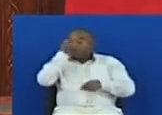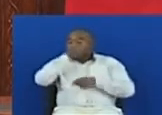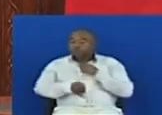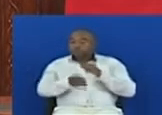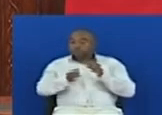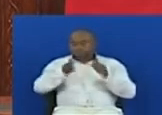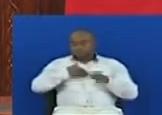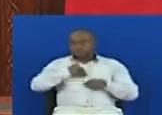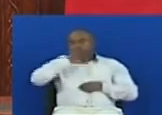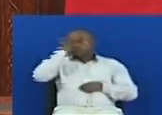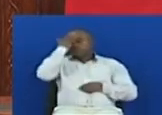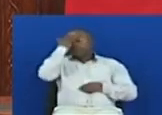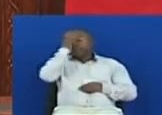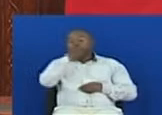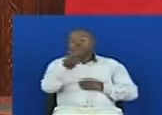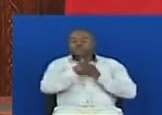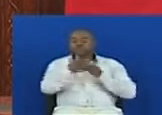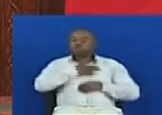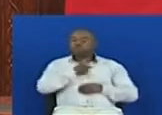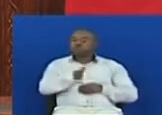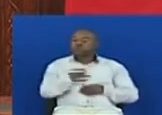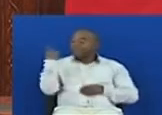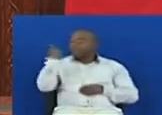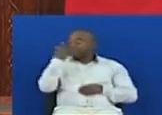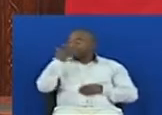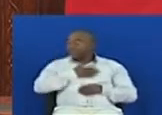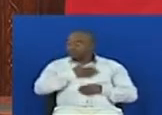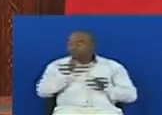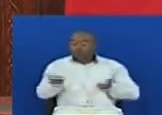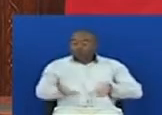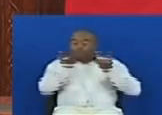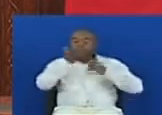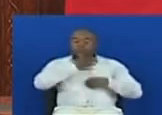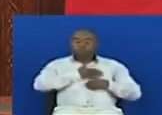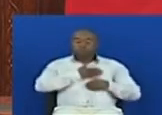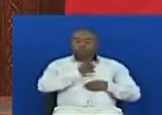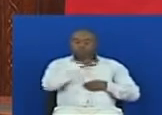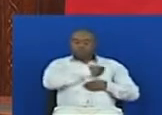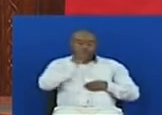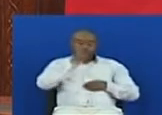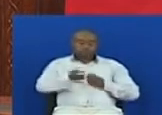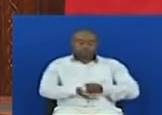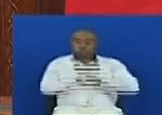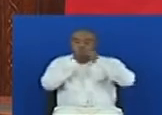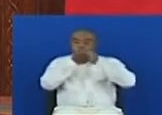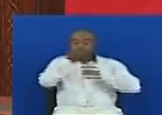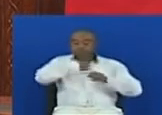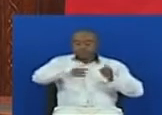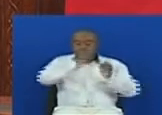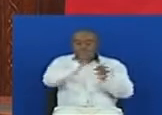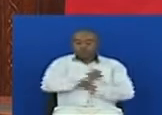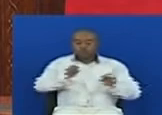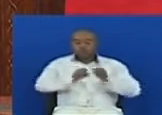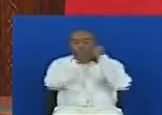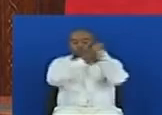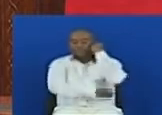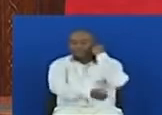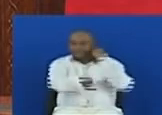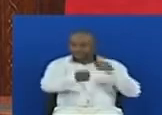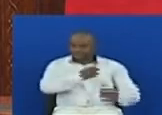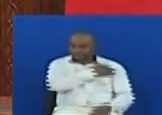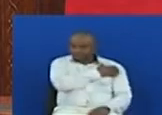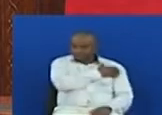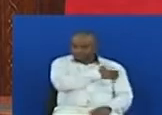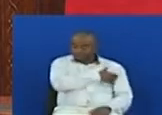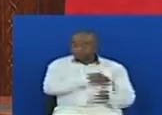tujue kabisa hii ni nchi yetu, maendeleo yetu, na rais wetu atatusaidia kutukomboa kutoka katika umaskini.